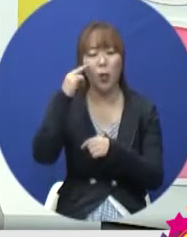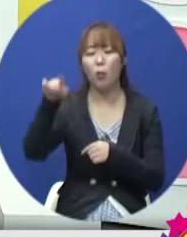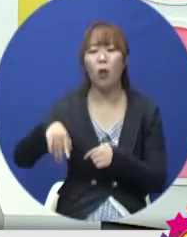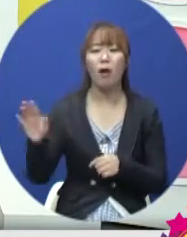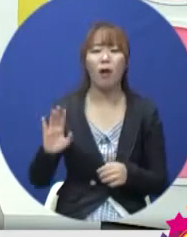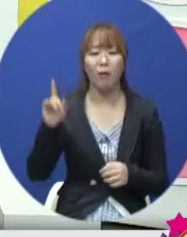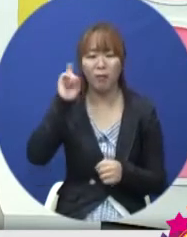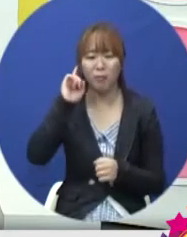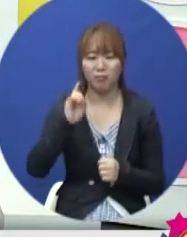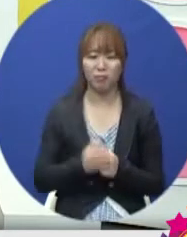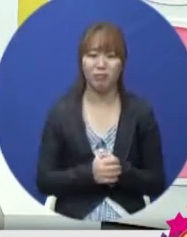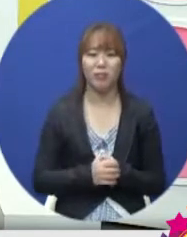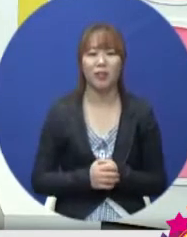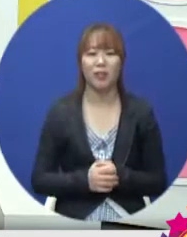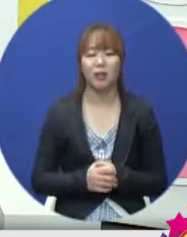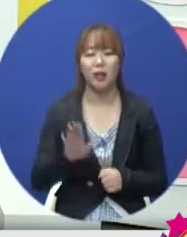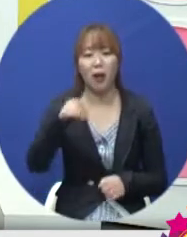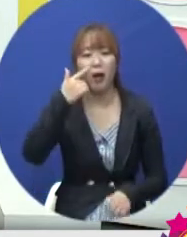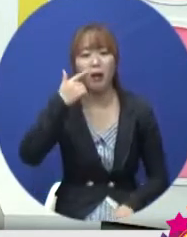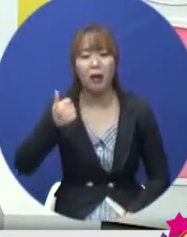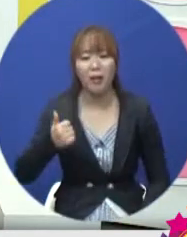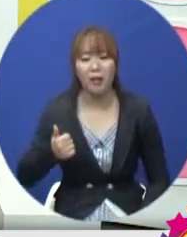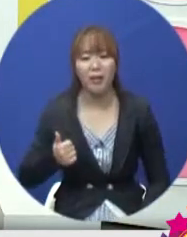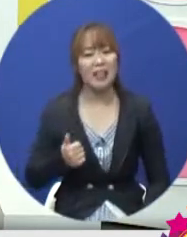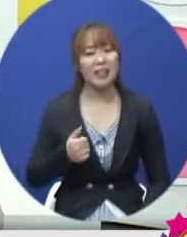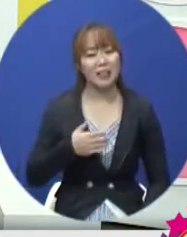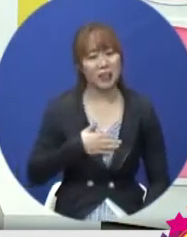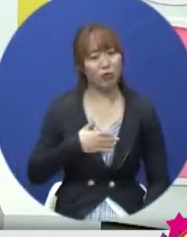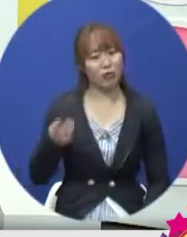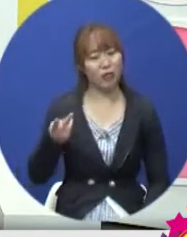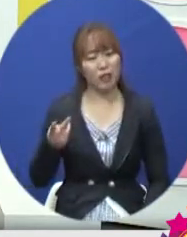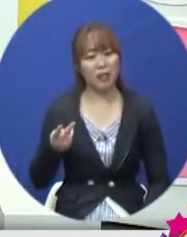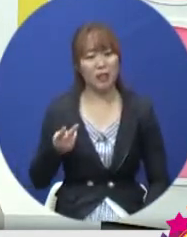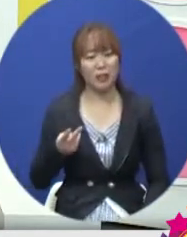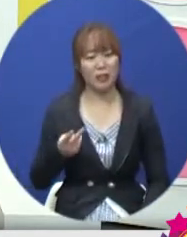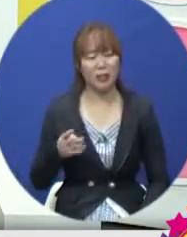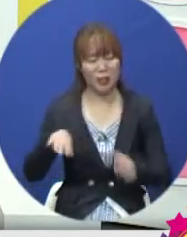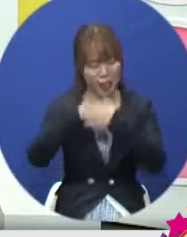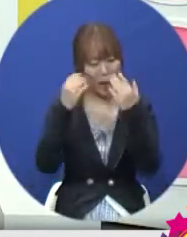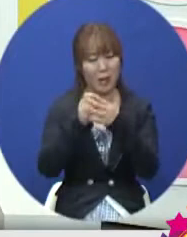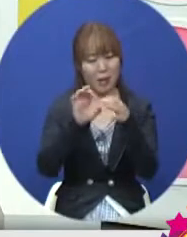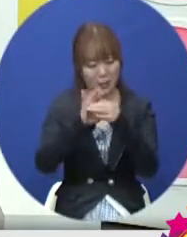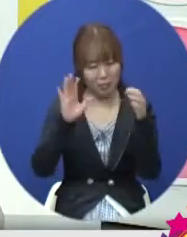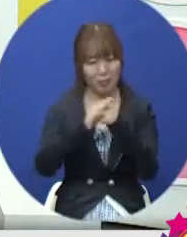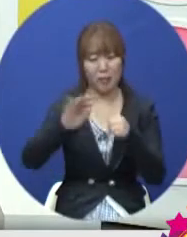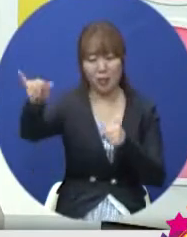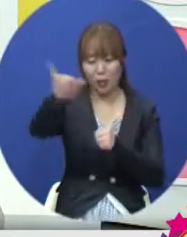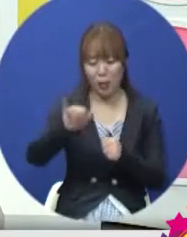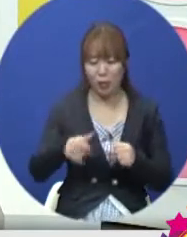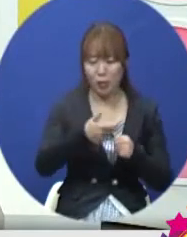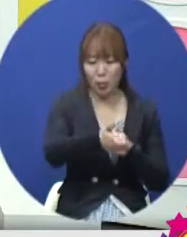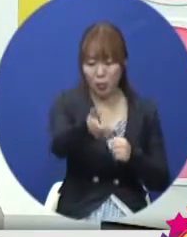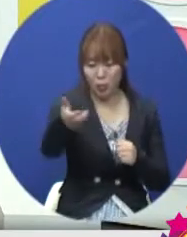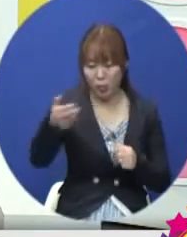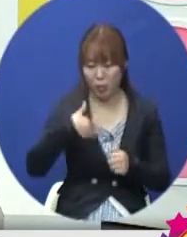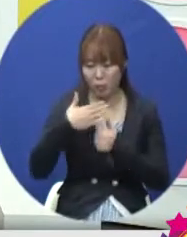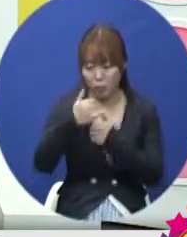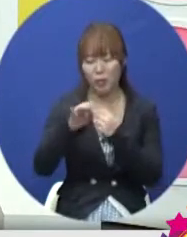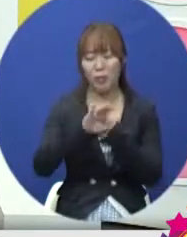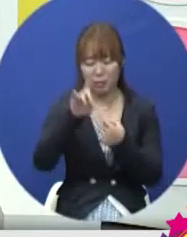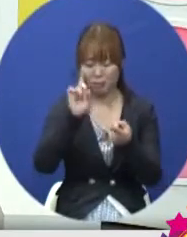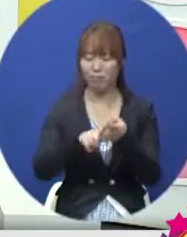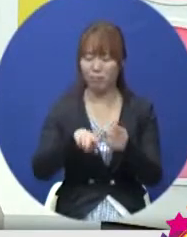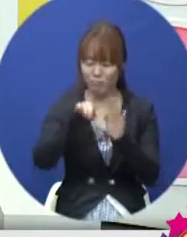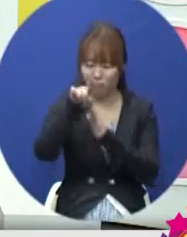이쪽으로 안 오시냐 이거요. 그러니까 못 쓰겠... 아버님, 네. 저희는 가리는 데 없이 전국 네. 각지마다 불러주시면